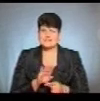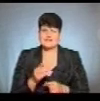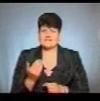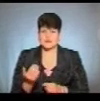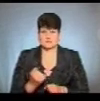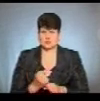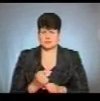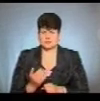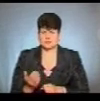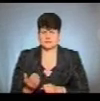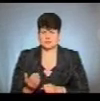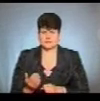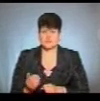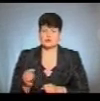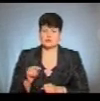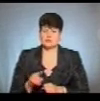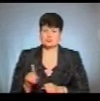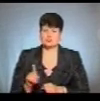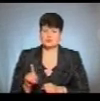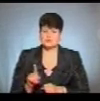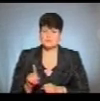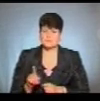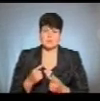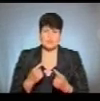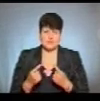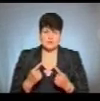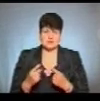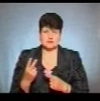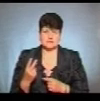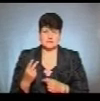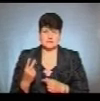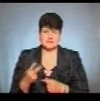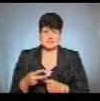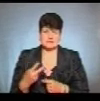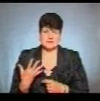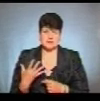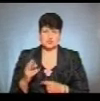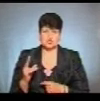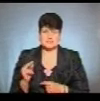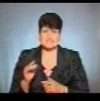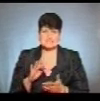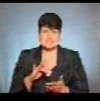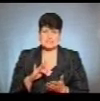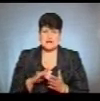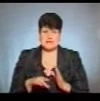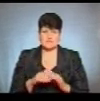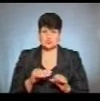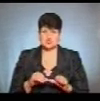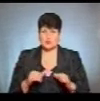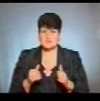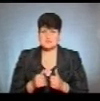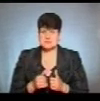функція? Тому що ми говорили, що до 25 числа Центральна виборча